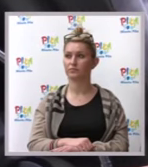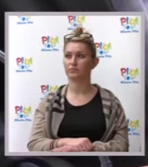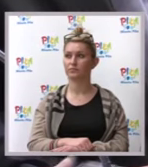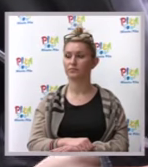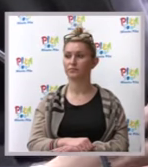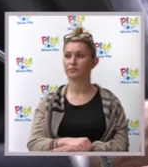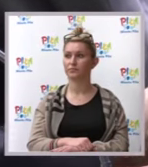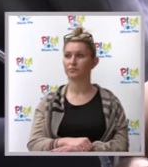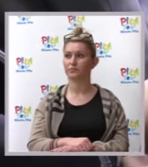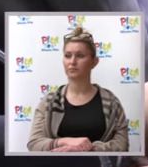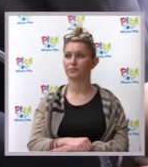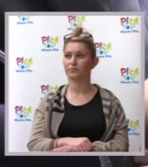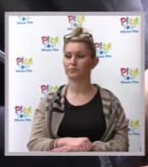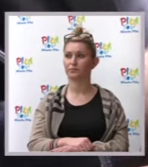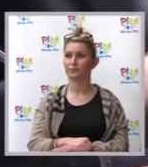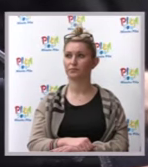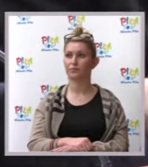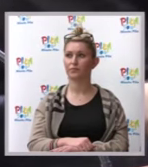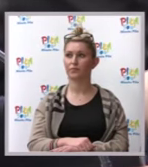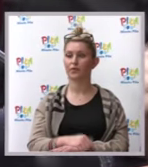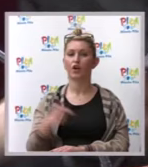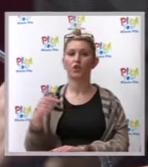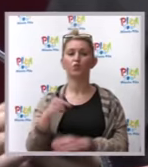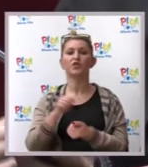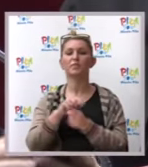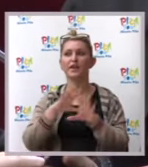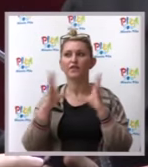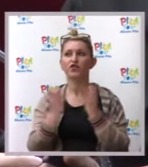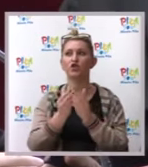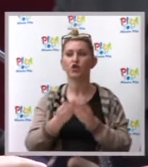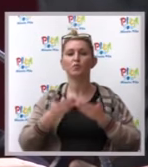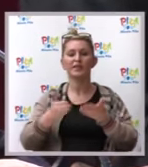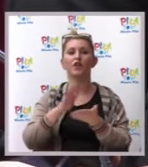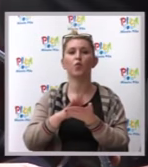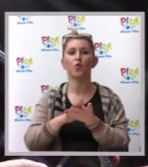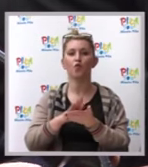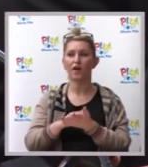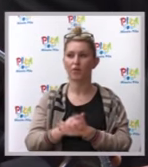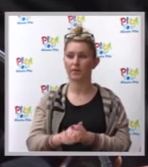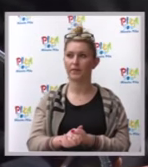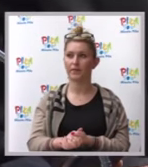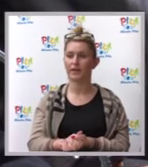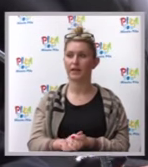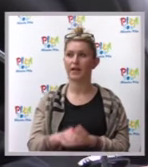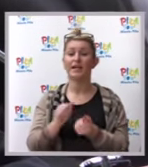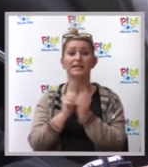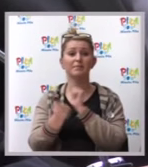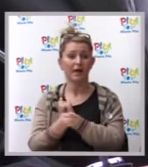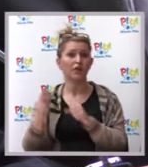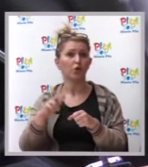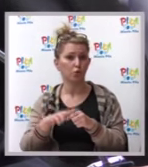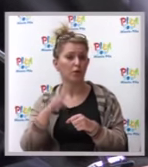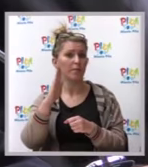z niej bezpośrednio nanieść do uchwały o podatkach od nieruchomości. Proszę państwa, zmiany, które zostały